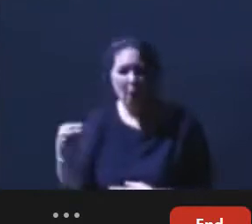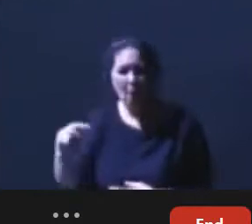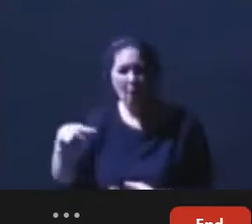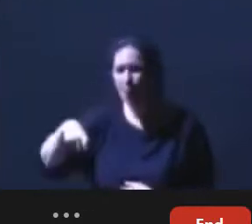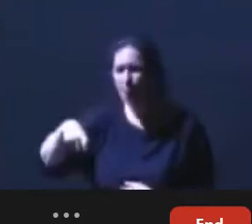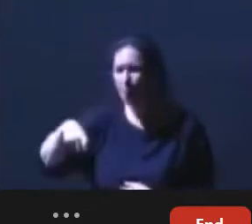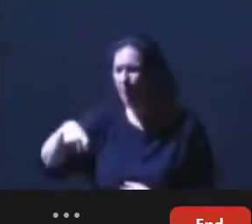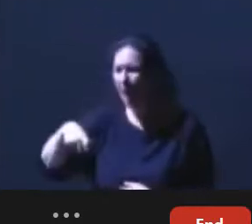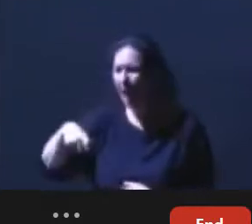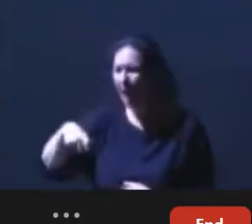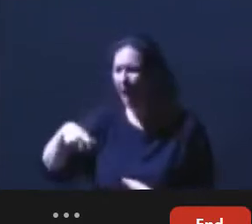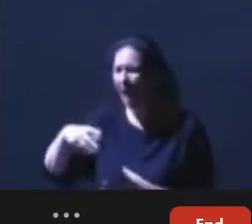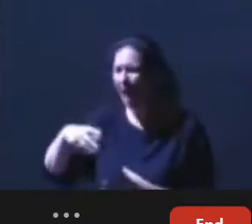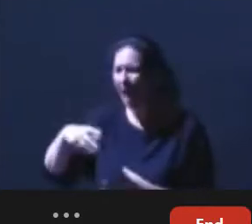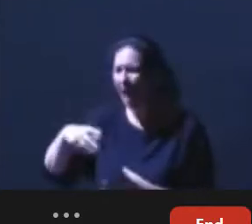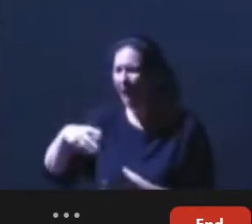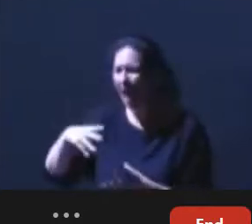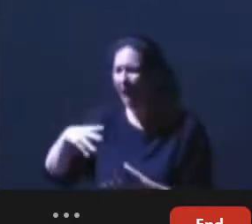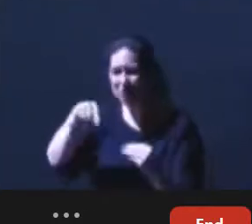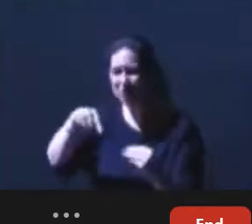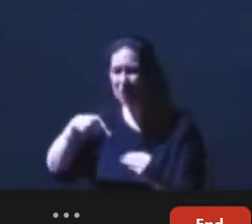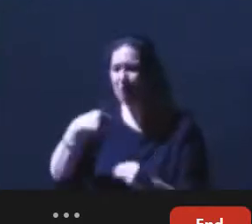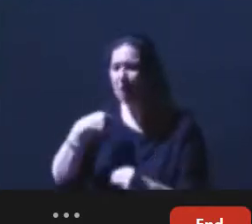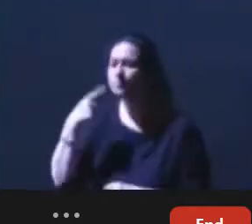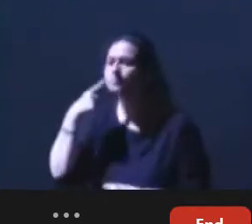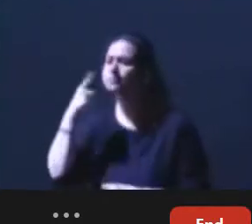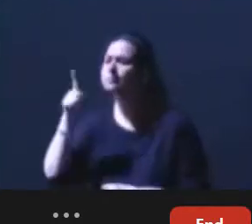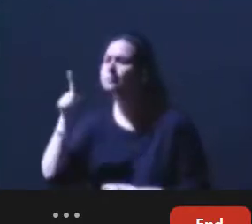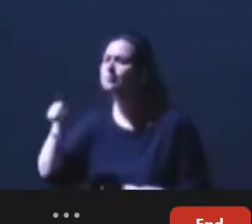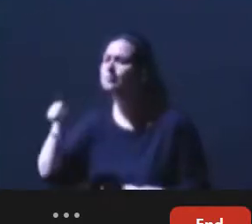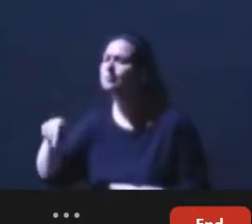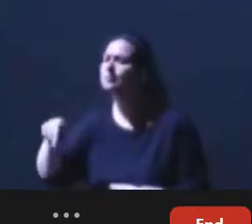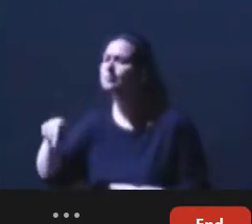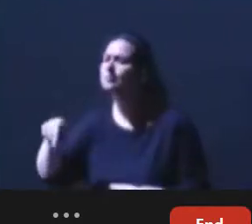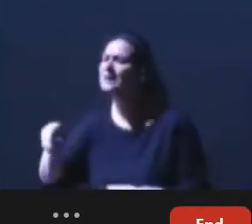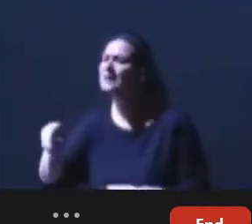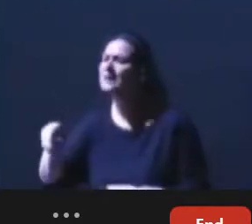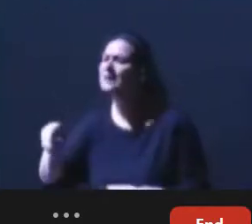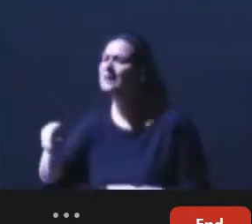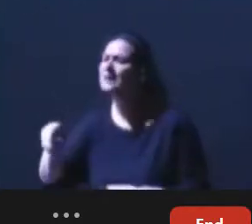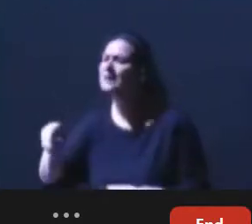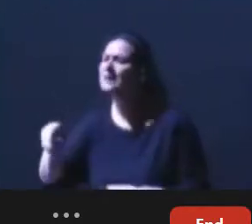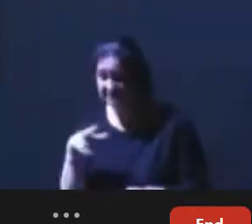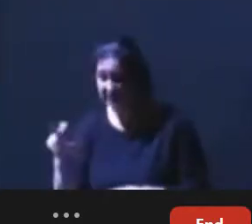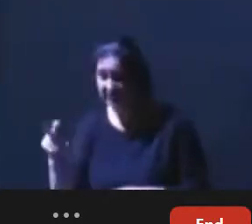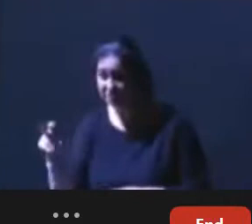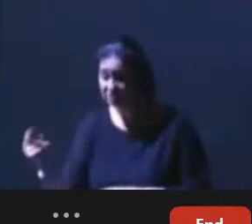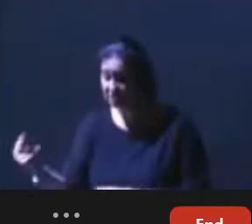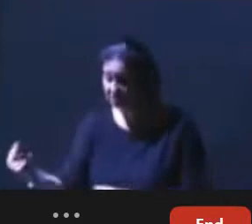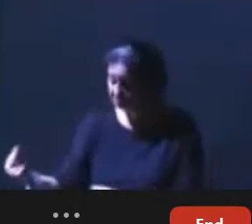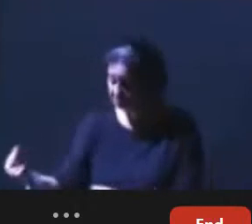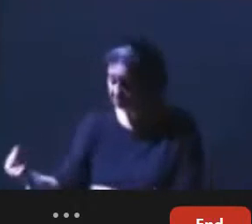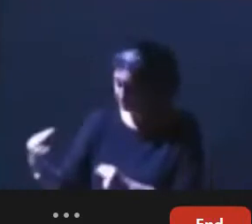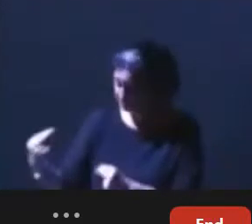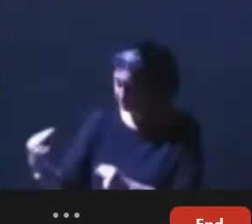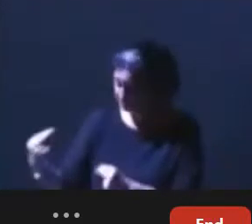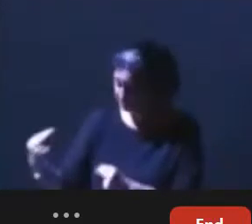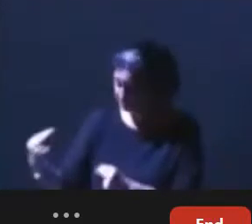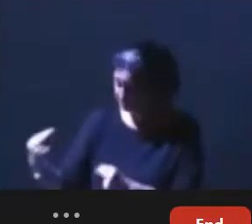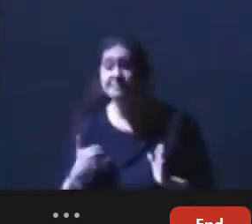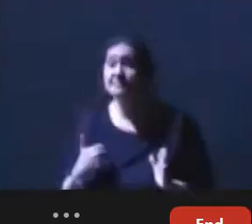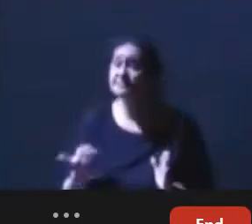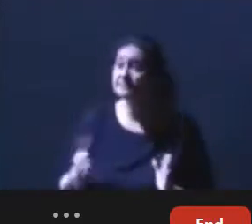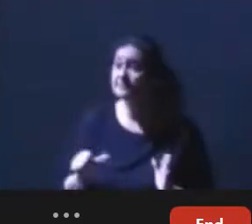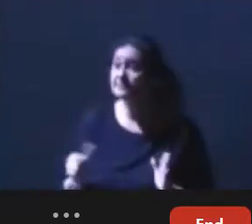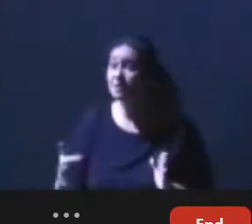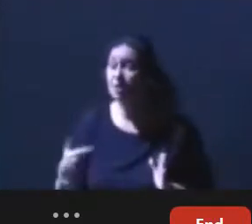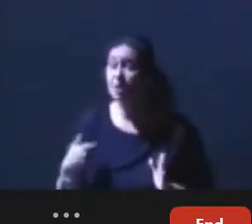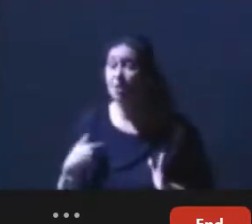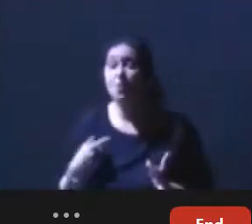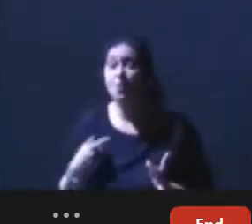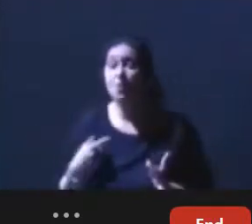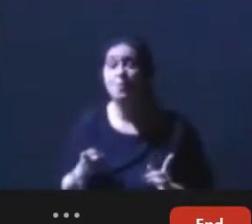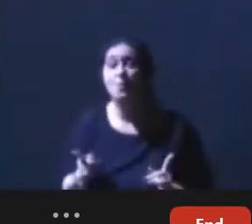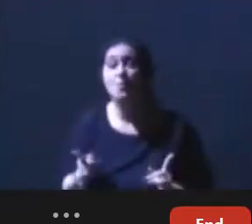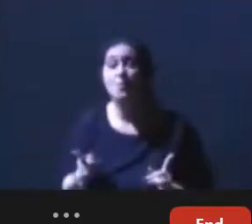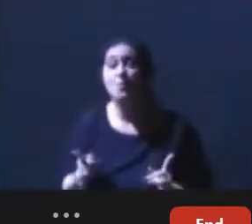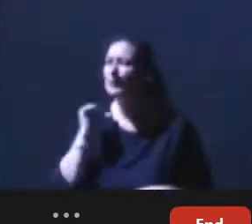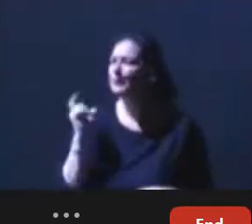rẻ đi để cho hấp dẫn mà, thế nhưng mà thực ra lúc hỏi đến thì hết hàng hết. Thế Thế thì hồi đó là năm